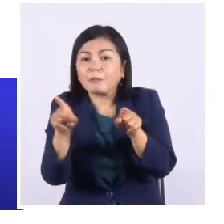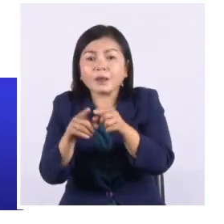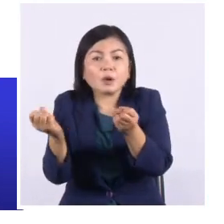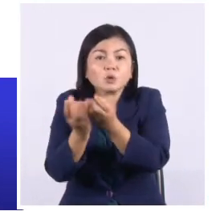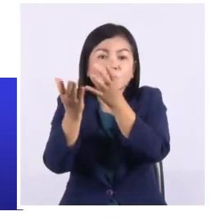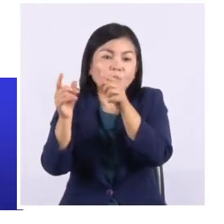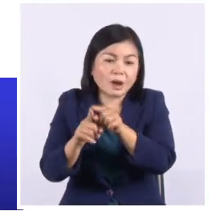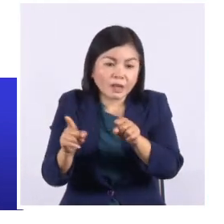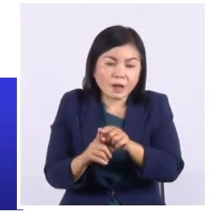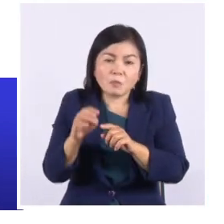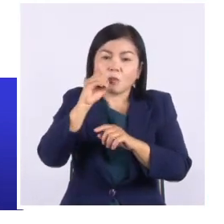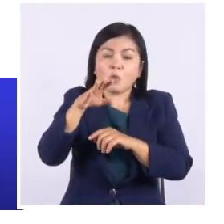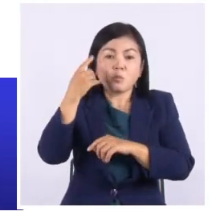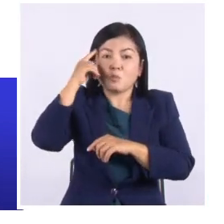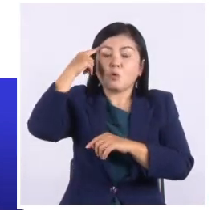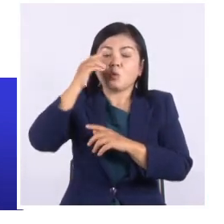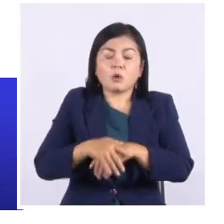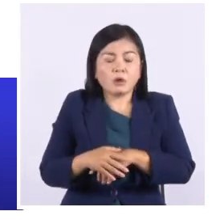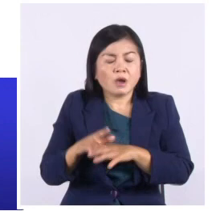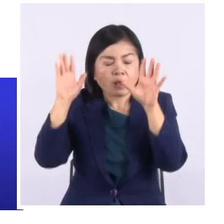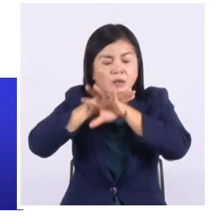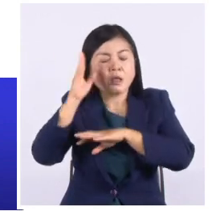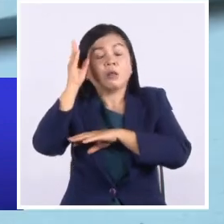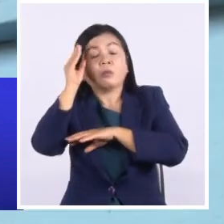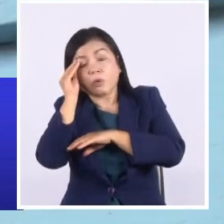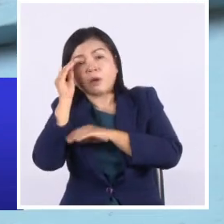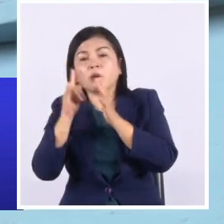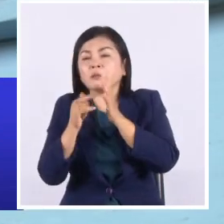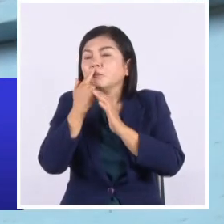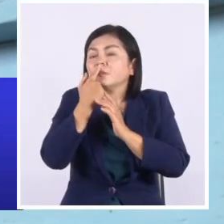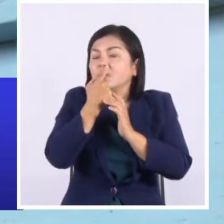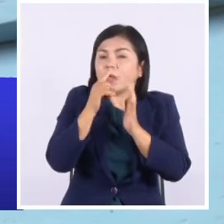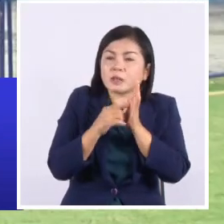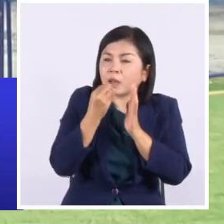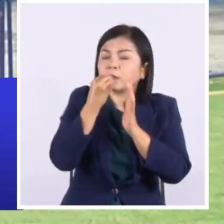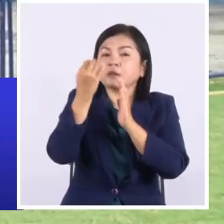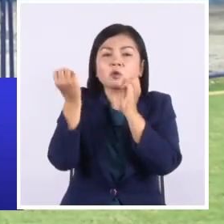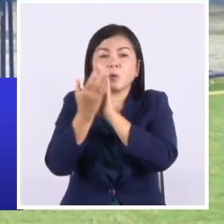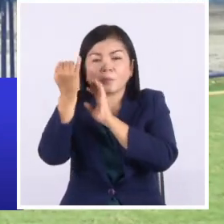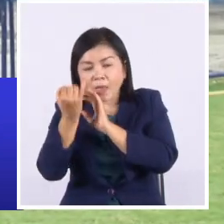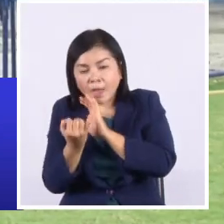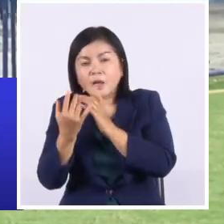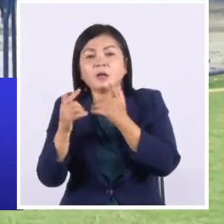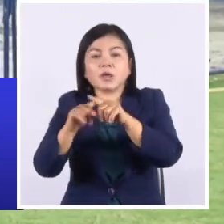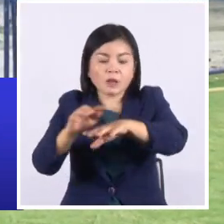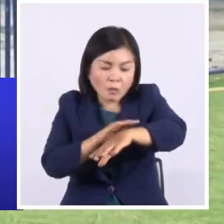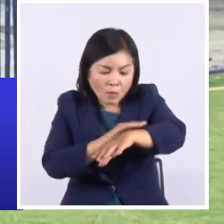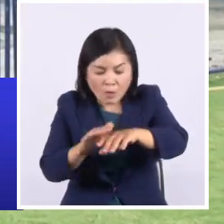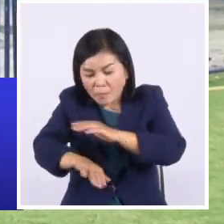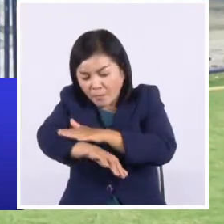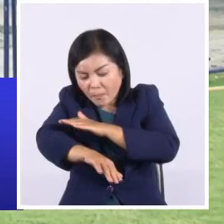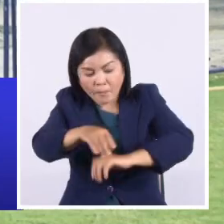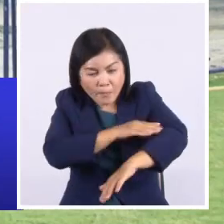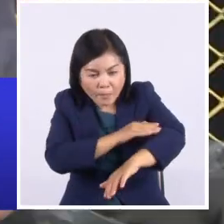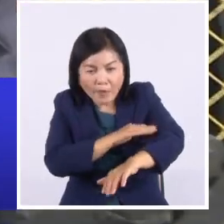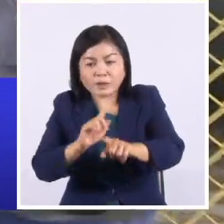ค่ะบอกว่าตอนนั้นเนี่ยมีอาการวูบเหมือนจะเป็นลมหายาแก้แพ้มากินด้วยนะแล้วก็หามาทาตามผื่นตามบริเวณที่เป็น